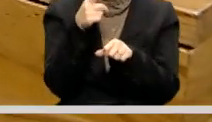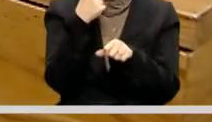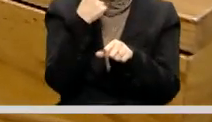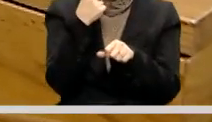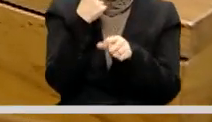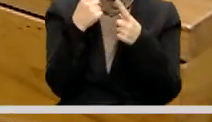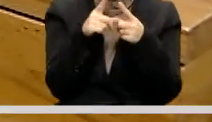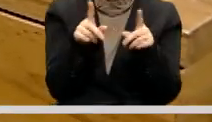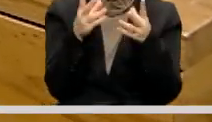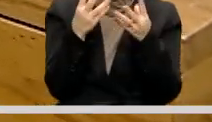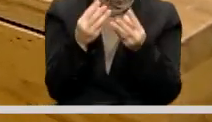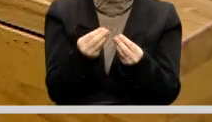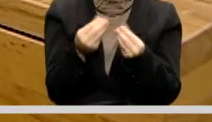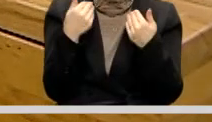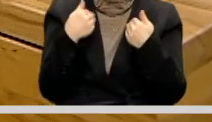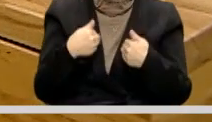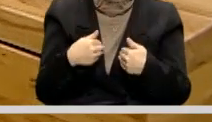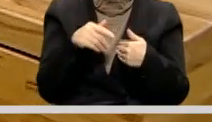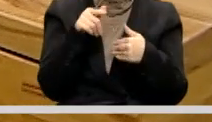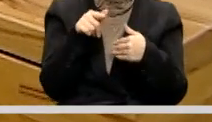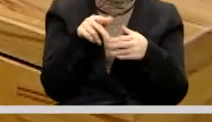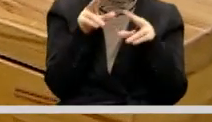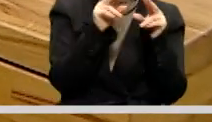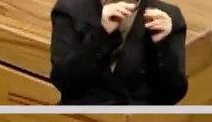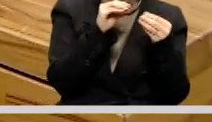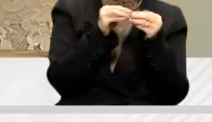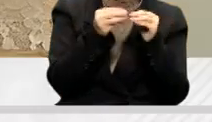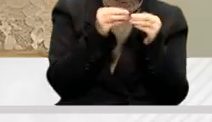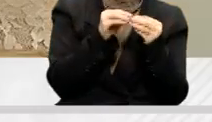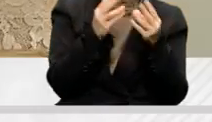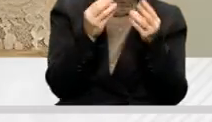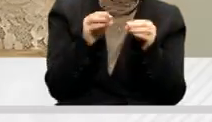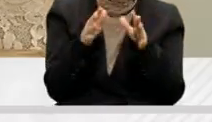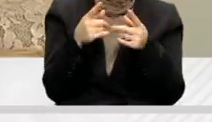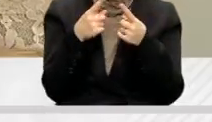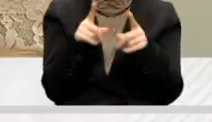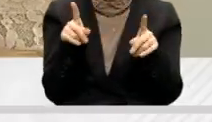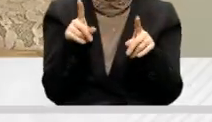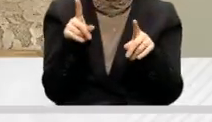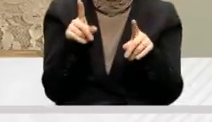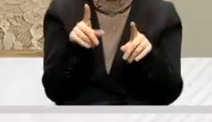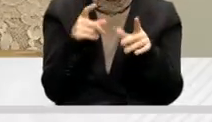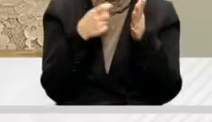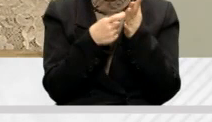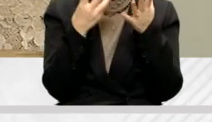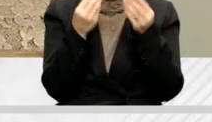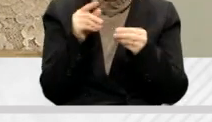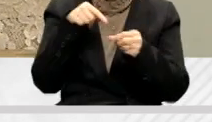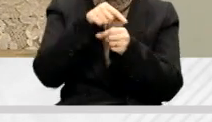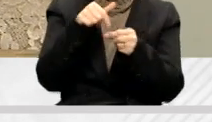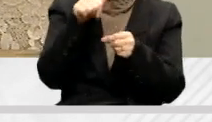tat farkı vücudunuzda da yine uyku problemlerine yine yol açabilir. Farklı bir çay mesela